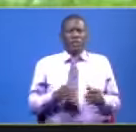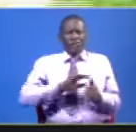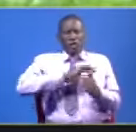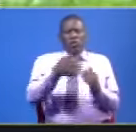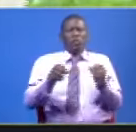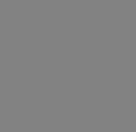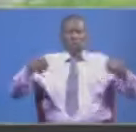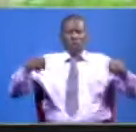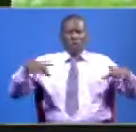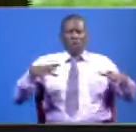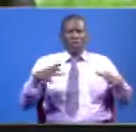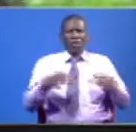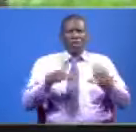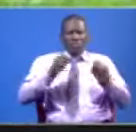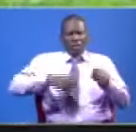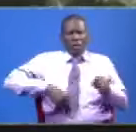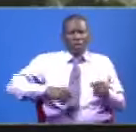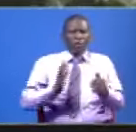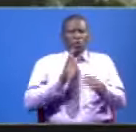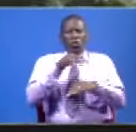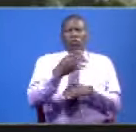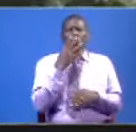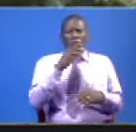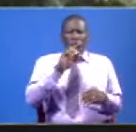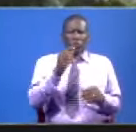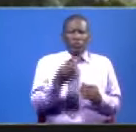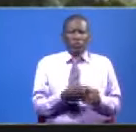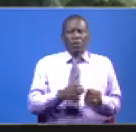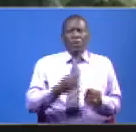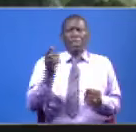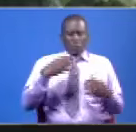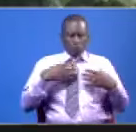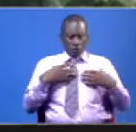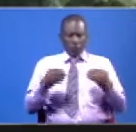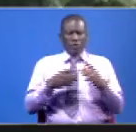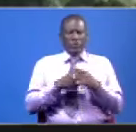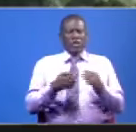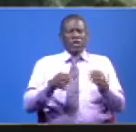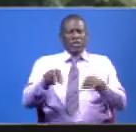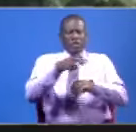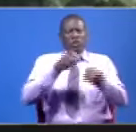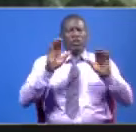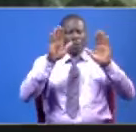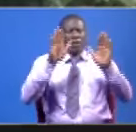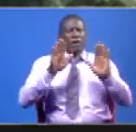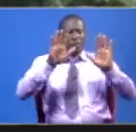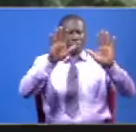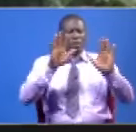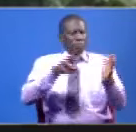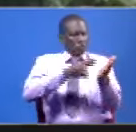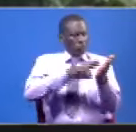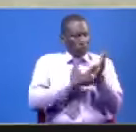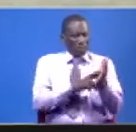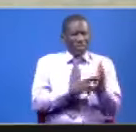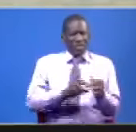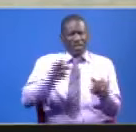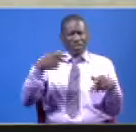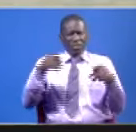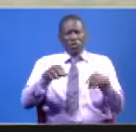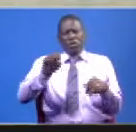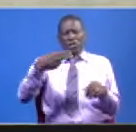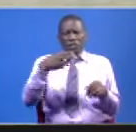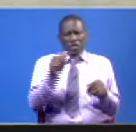iko wazi. Tunakwenda hadi zaidi ya shilingi 400,000. Wizara ya Afya imeanza kampeni ya kitaifa ya kusajili wa Kenya kwenye mfumo wa